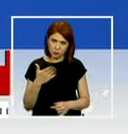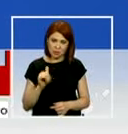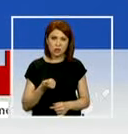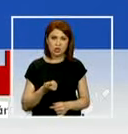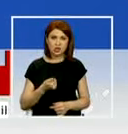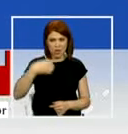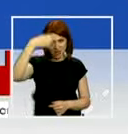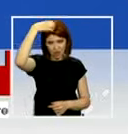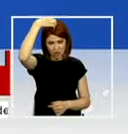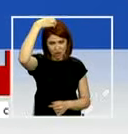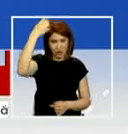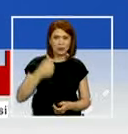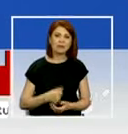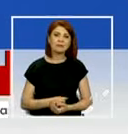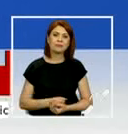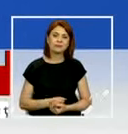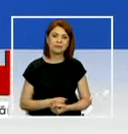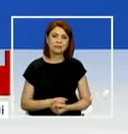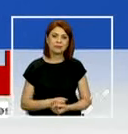majestății sale